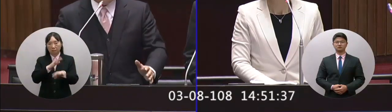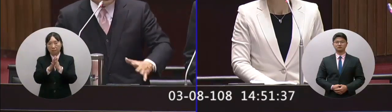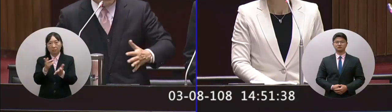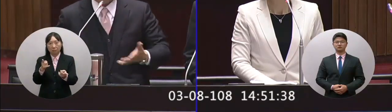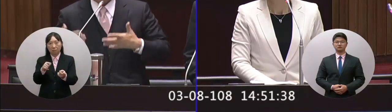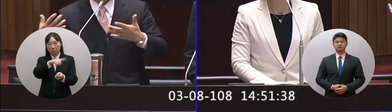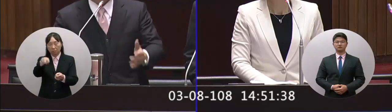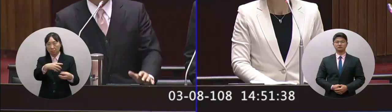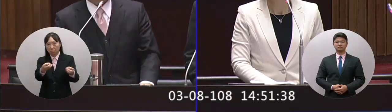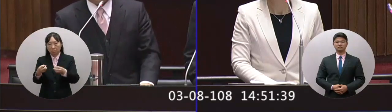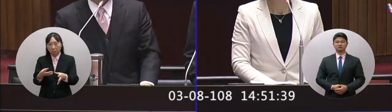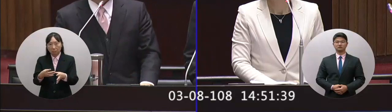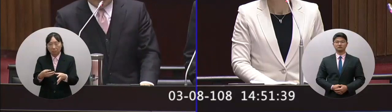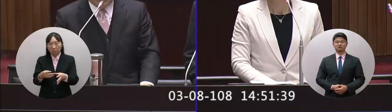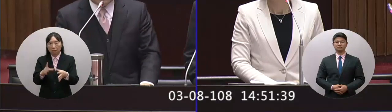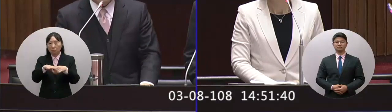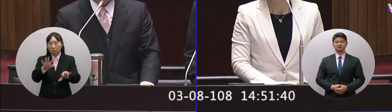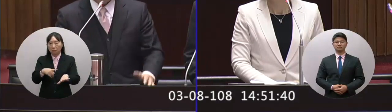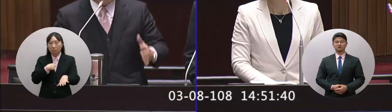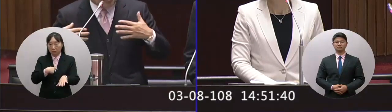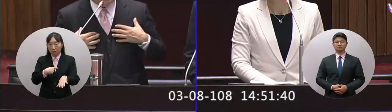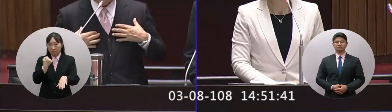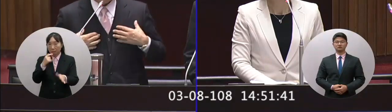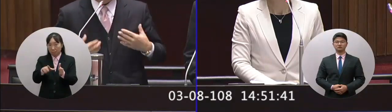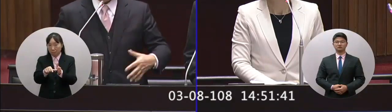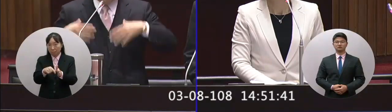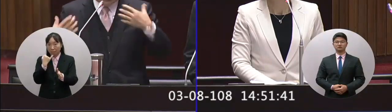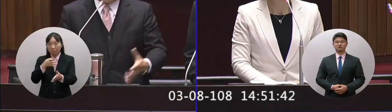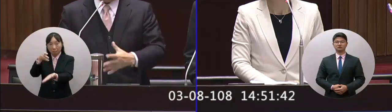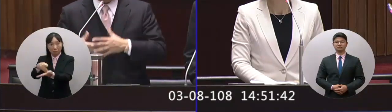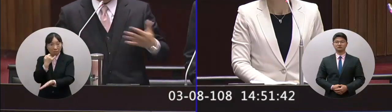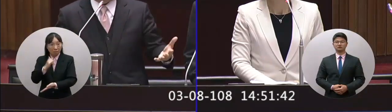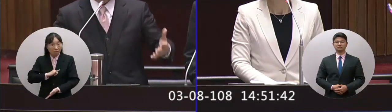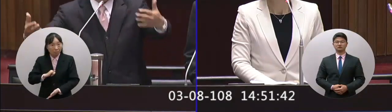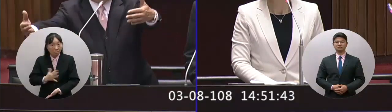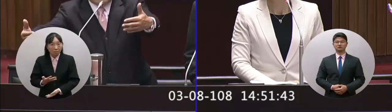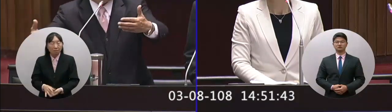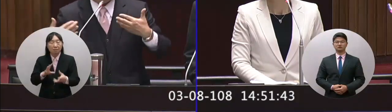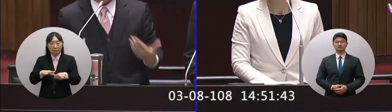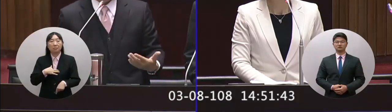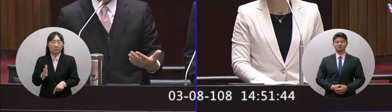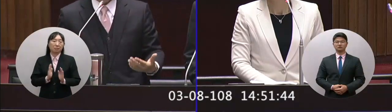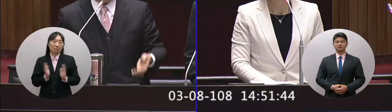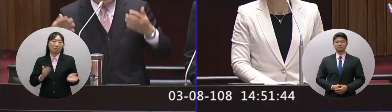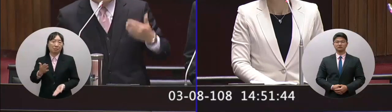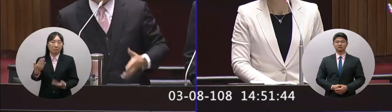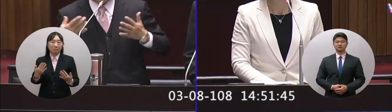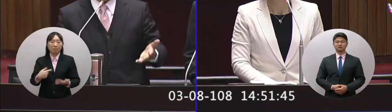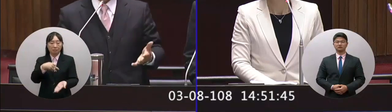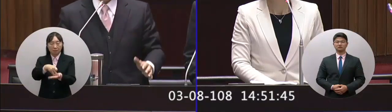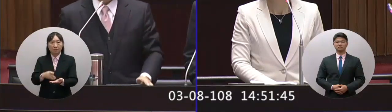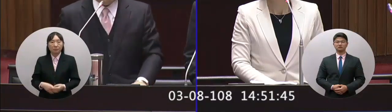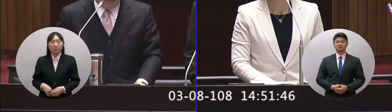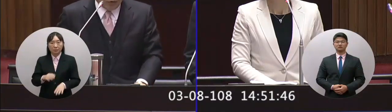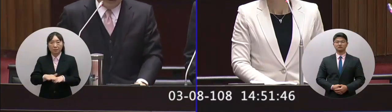讲啊，无即马是也毋是，阁会使来登记，有准备讲无阁来甲开放，予大家阁来登记。啊，咱